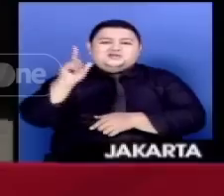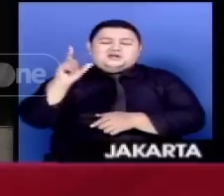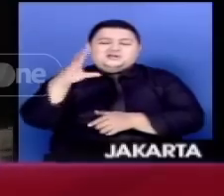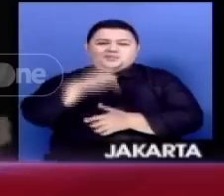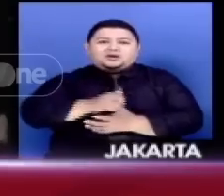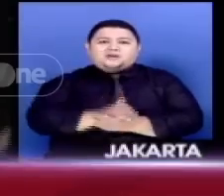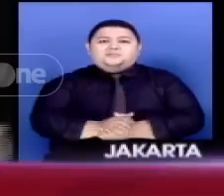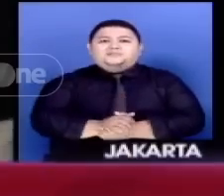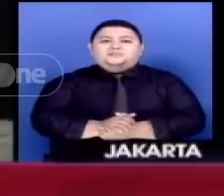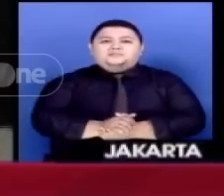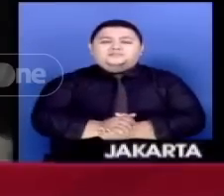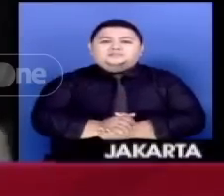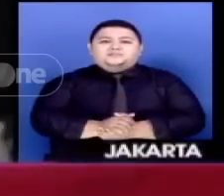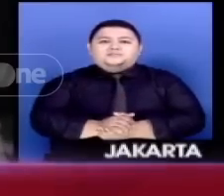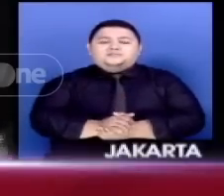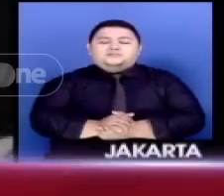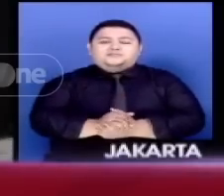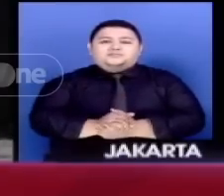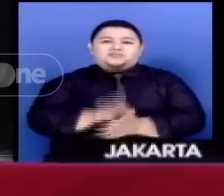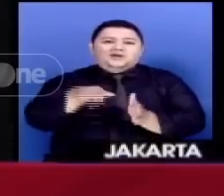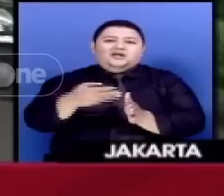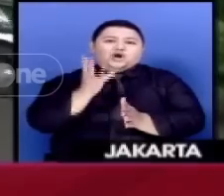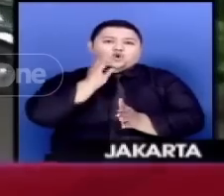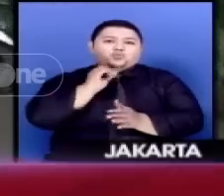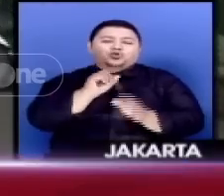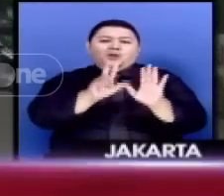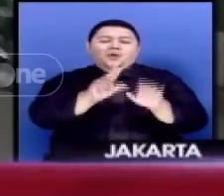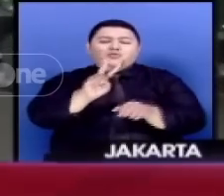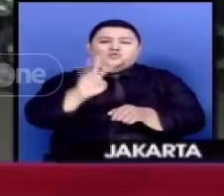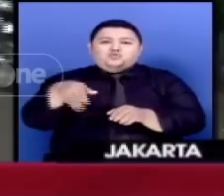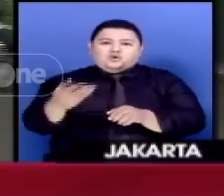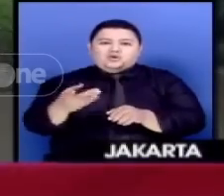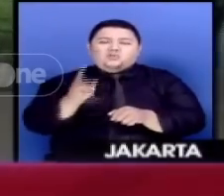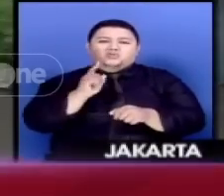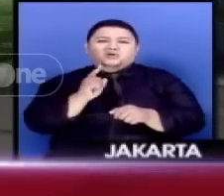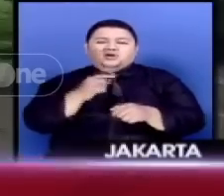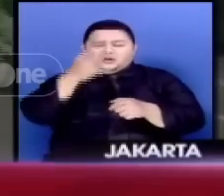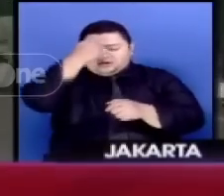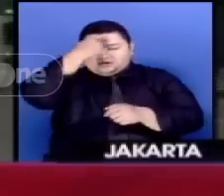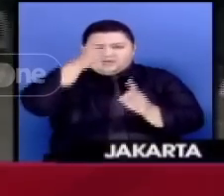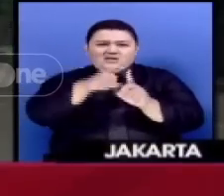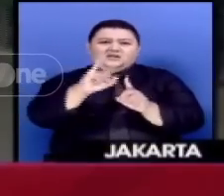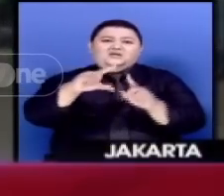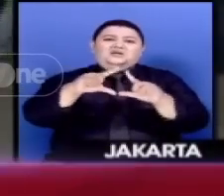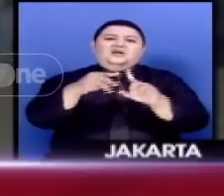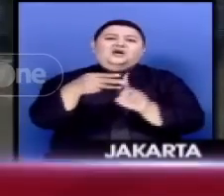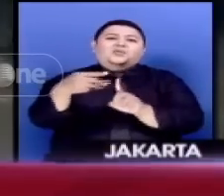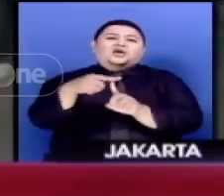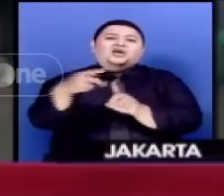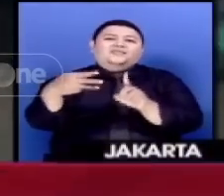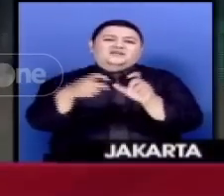Almarhumah meninggal di usia yang ke-82 tahun setelah sempat menderita penyakit diabetes dan kanker yang